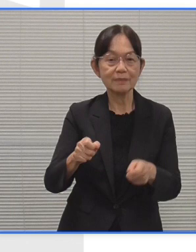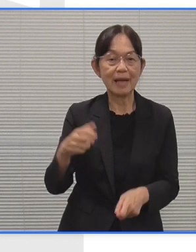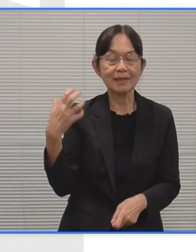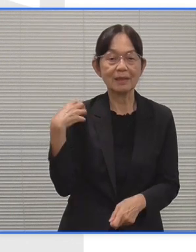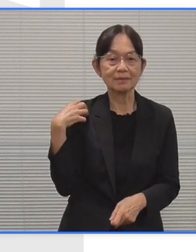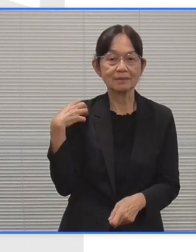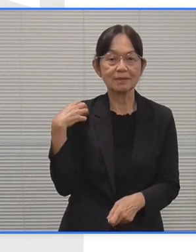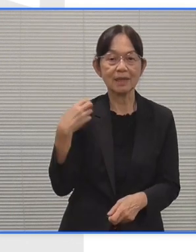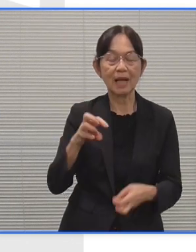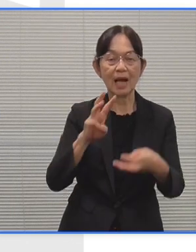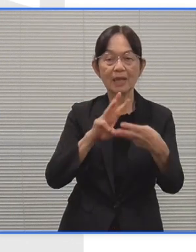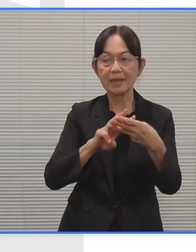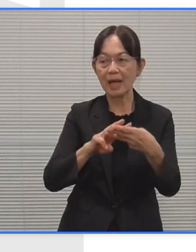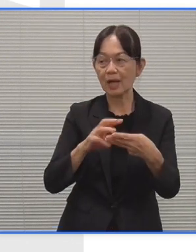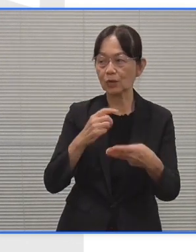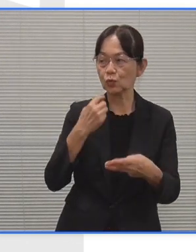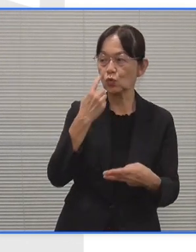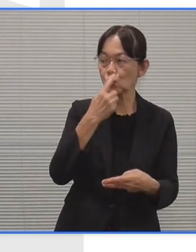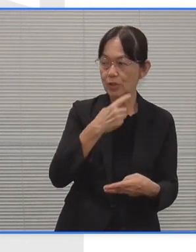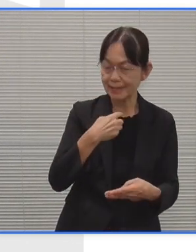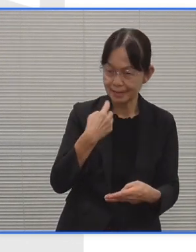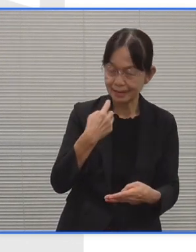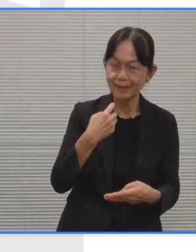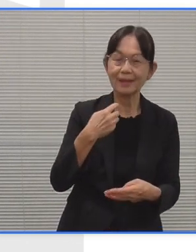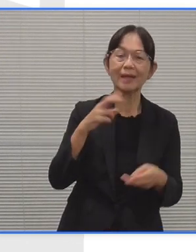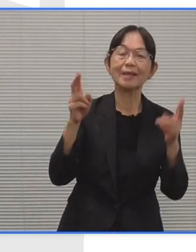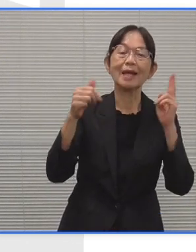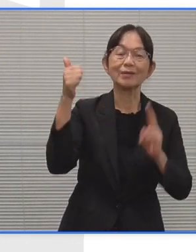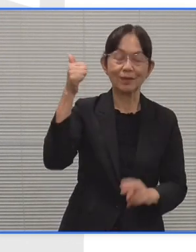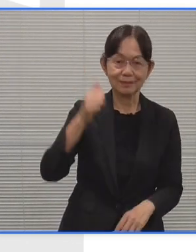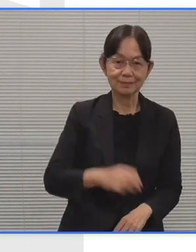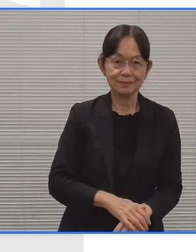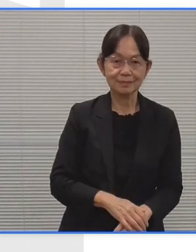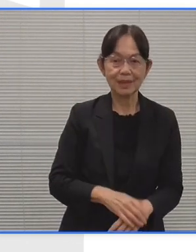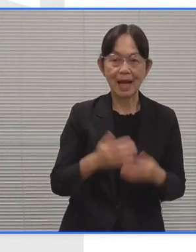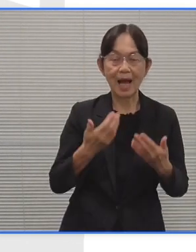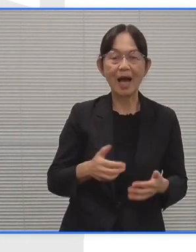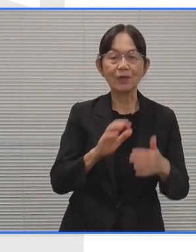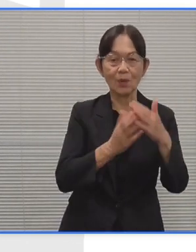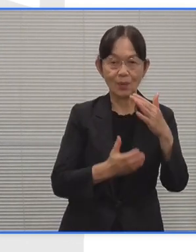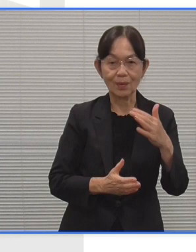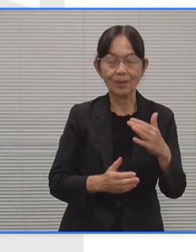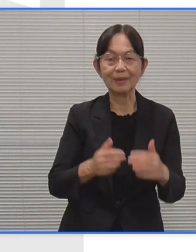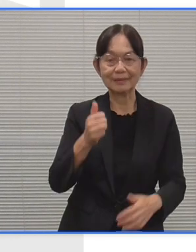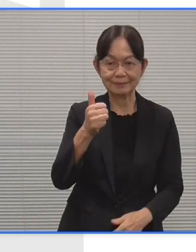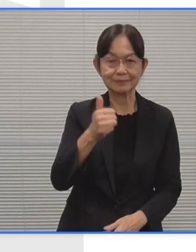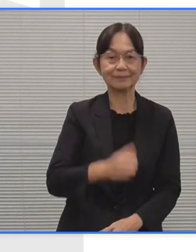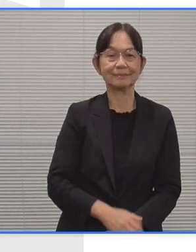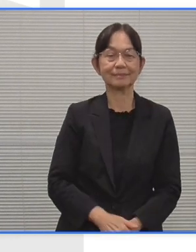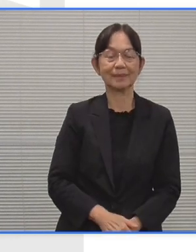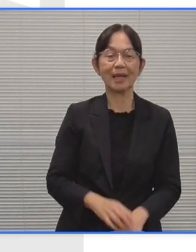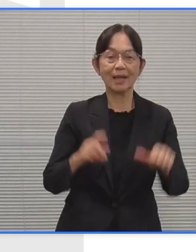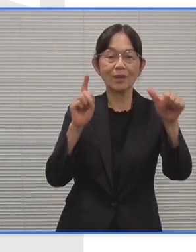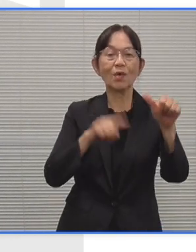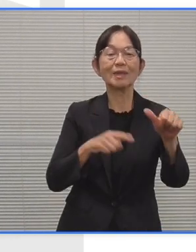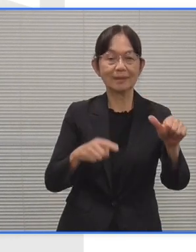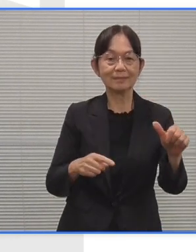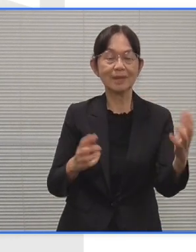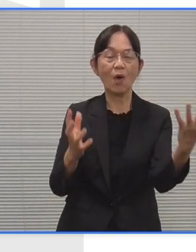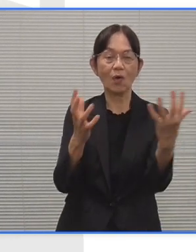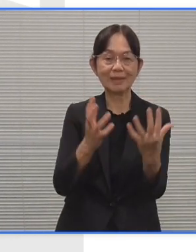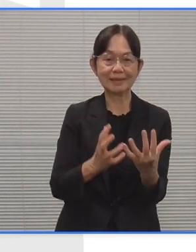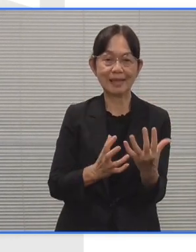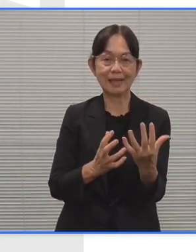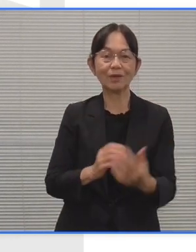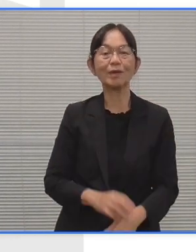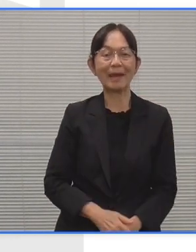から田口社長、そしてヨドバシさんからは安藤取締役ということで、1、2、3、4、5人お越しいただい